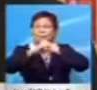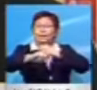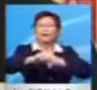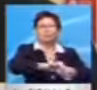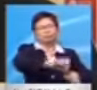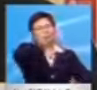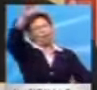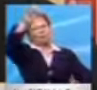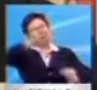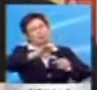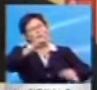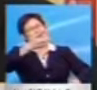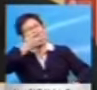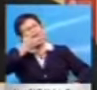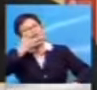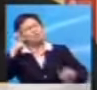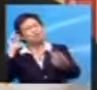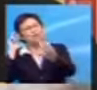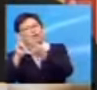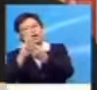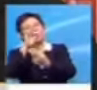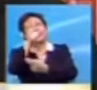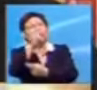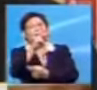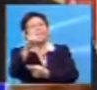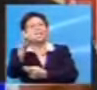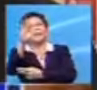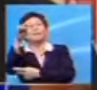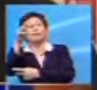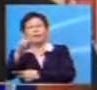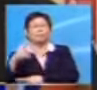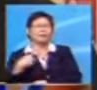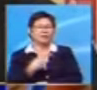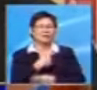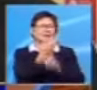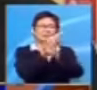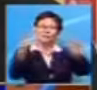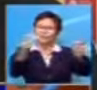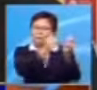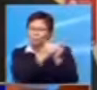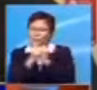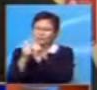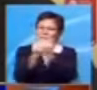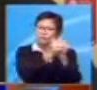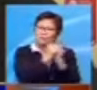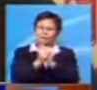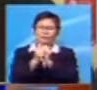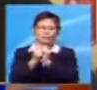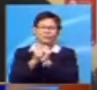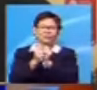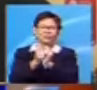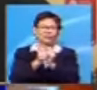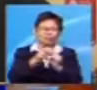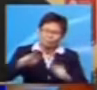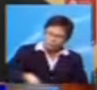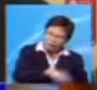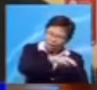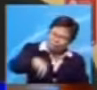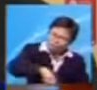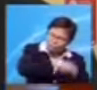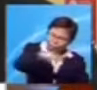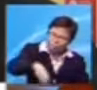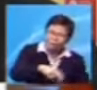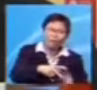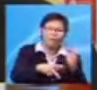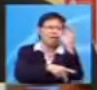menepati cita rasa klfm dan kami sedia bersama-sama untuk round di kawasan-kawasan